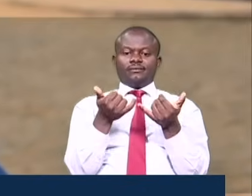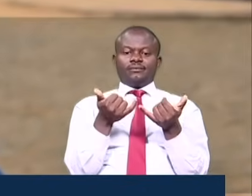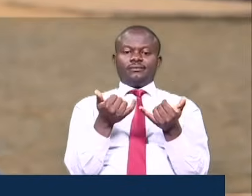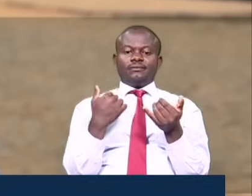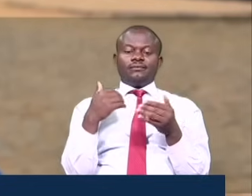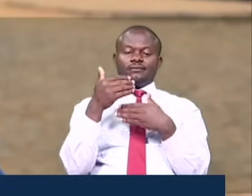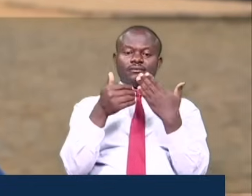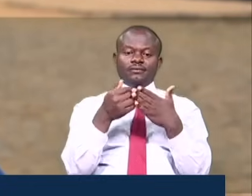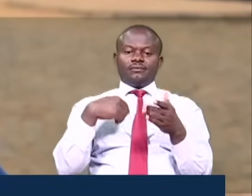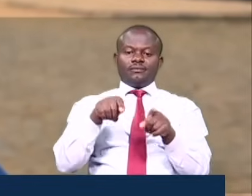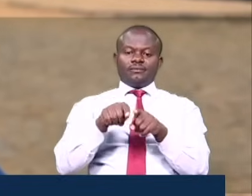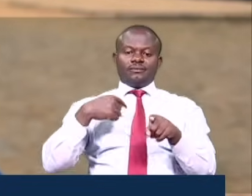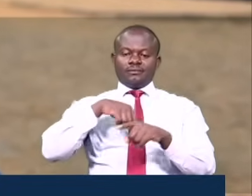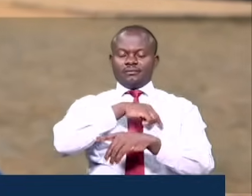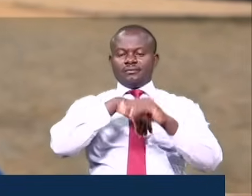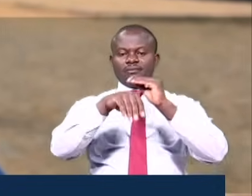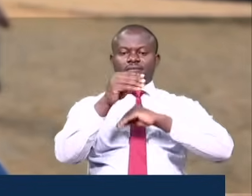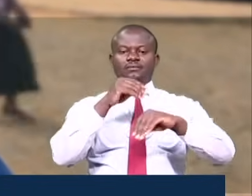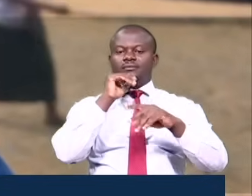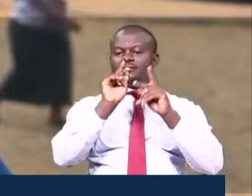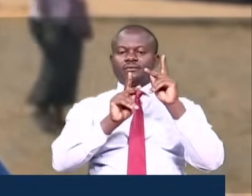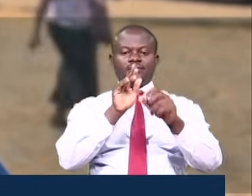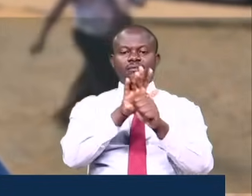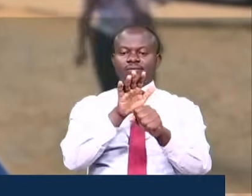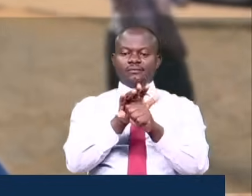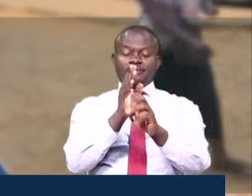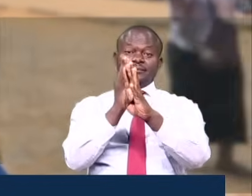ku kazi natwe tukagera tugacuruza nta bantu benshi baba bari ku mirongo